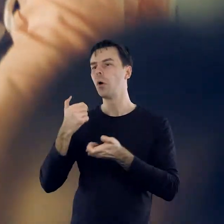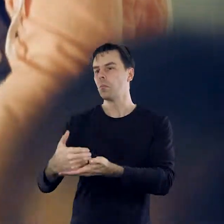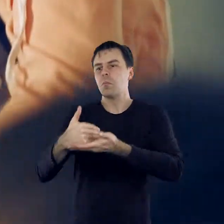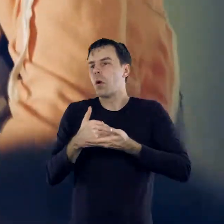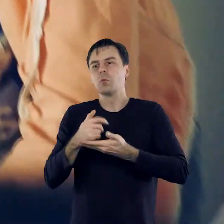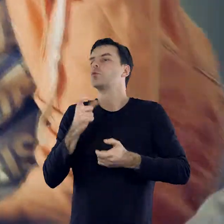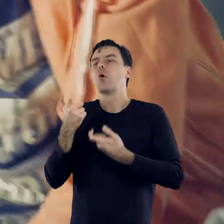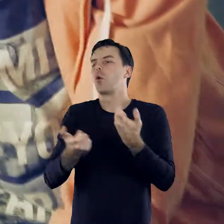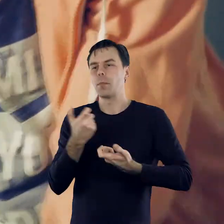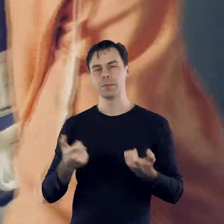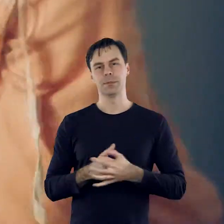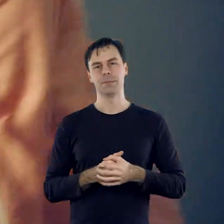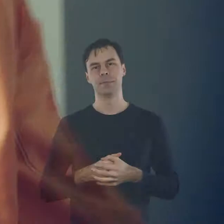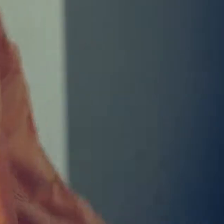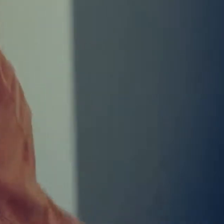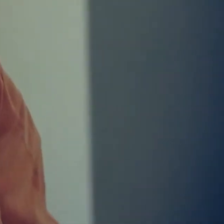mogą robić.